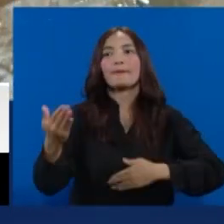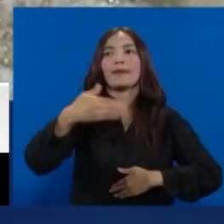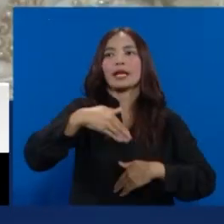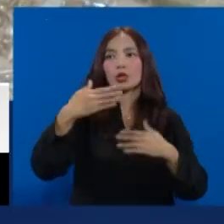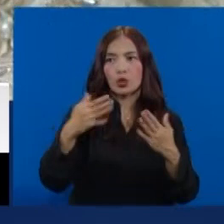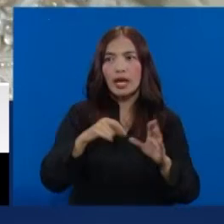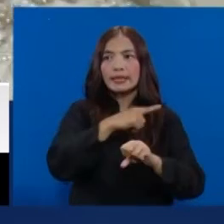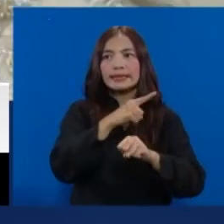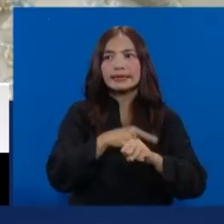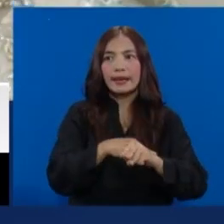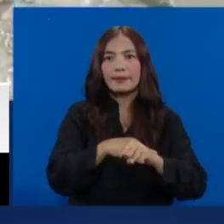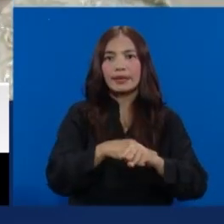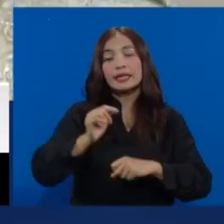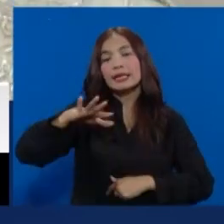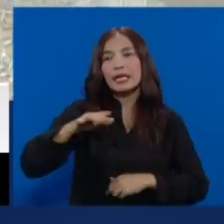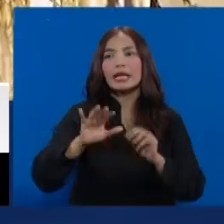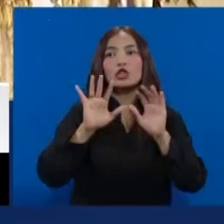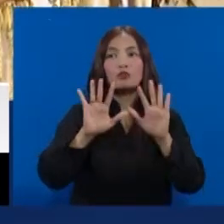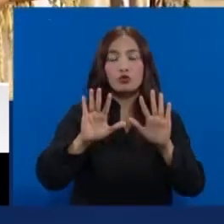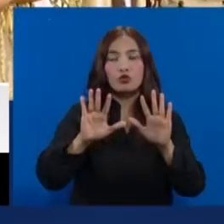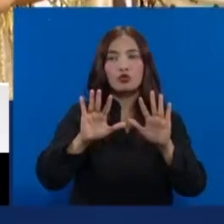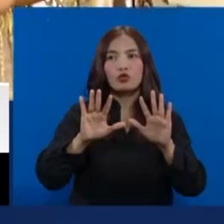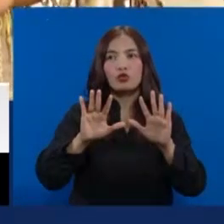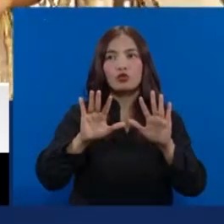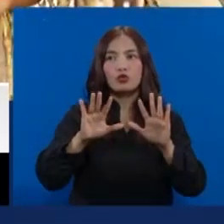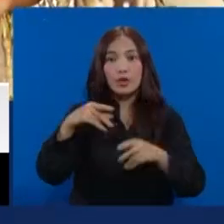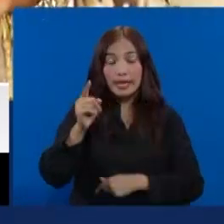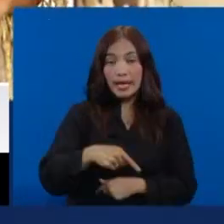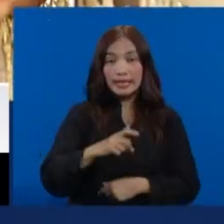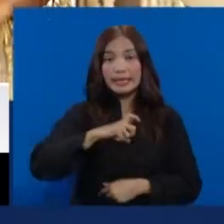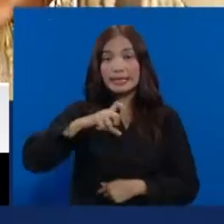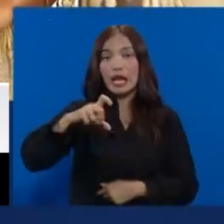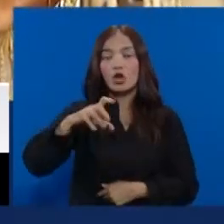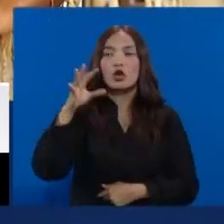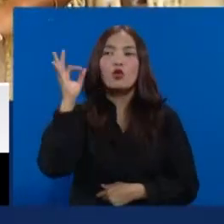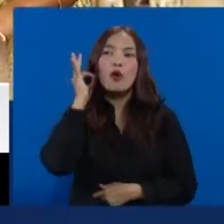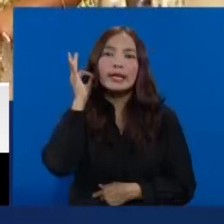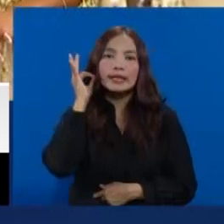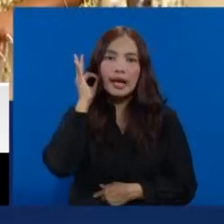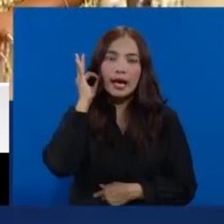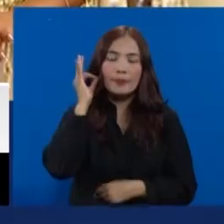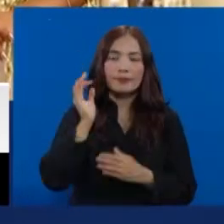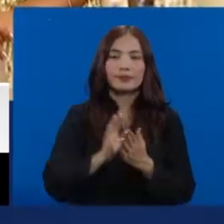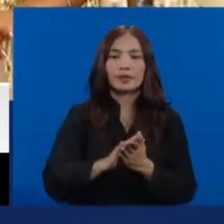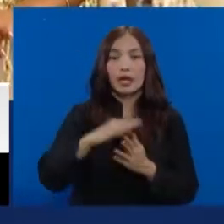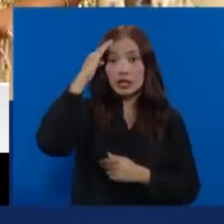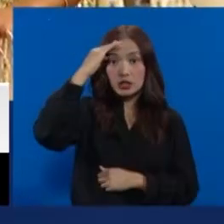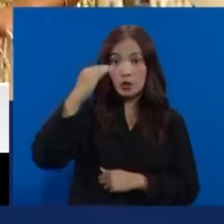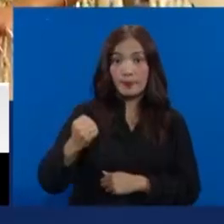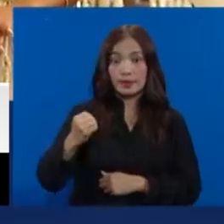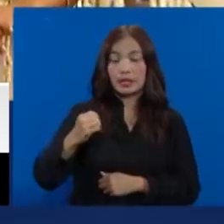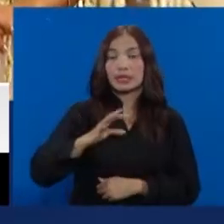pada sekitar pukul 10 baik dari calon pengantin wanita Erina dan juga Kaisang ini sama-sama